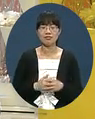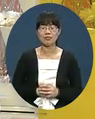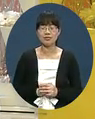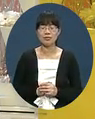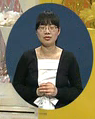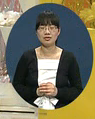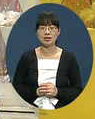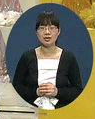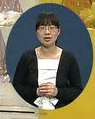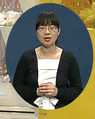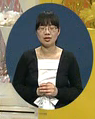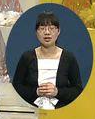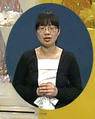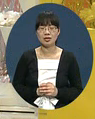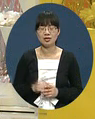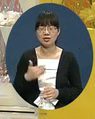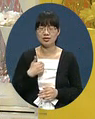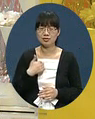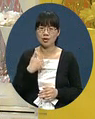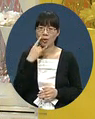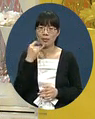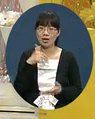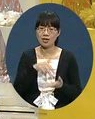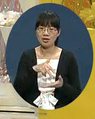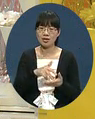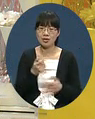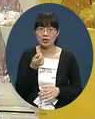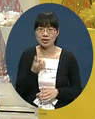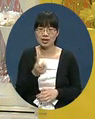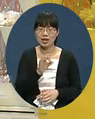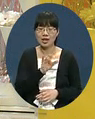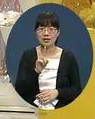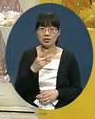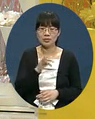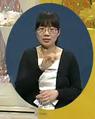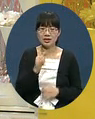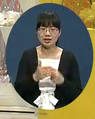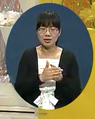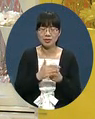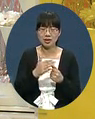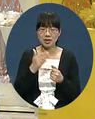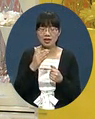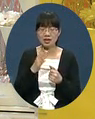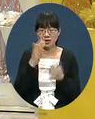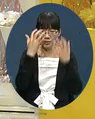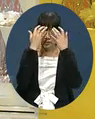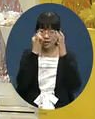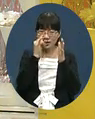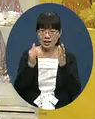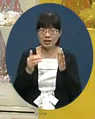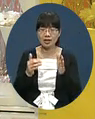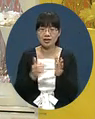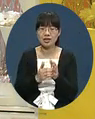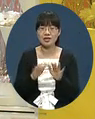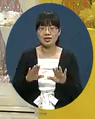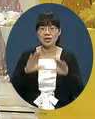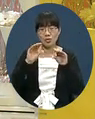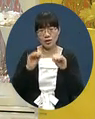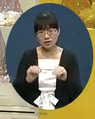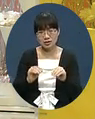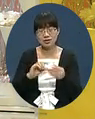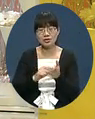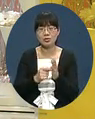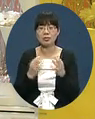그리고 예. 저 같은 경우에도 약간 아토피로 고생하다가 예. 지금은 아~ 거의 완치라고 해야 되나요?